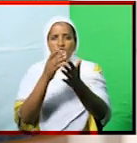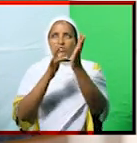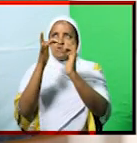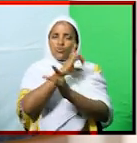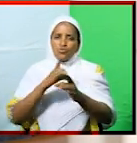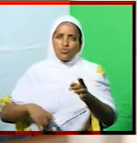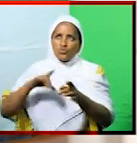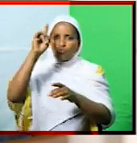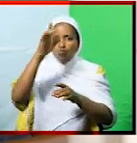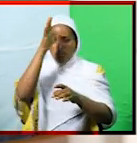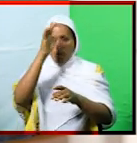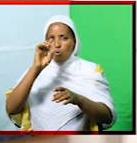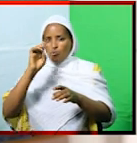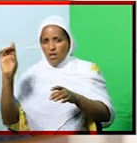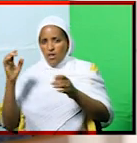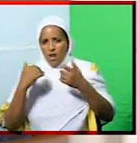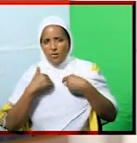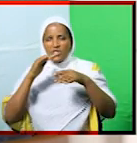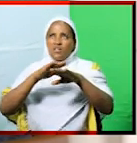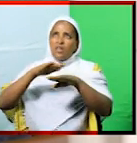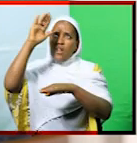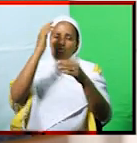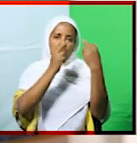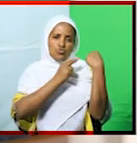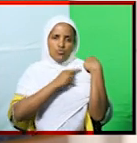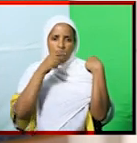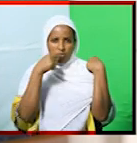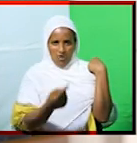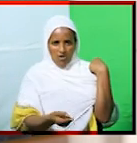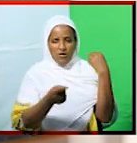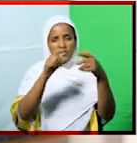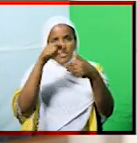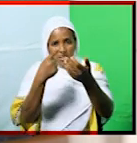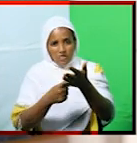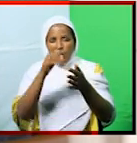ነው። እንደገናስ ደግሞ የቦታ ነው መካከለኝነቱ የምንድነው?